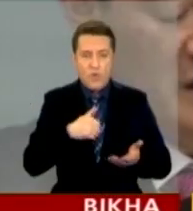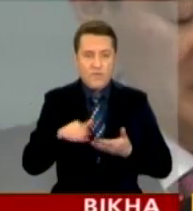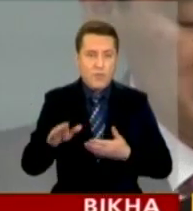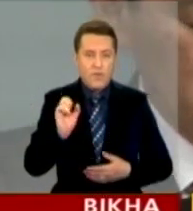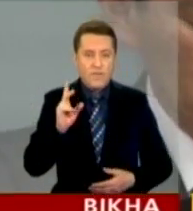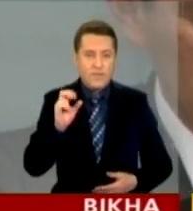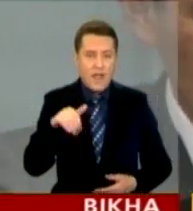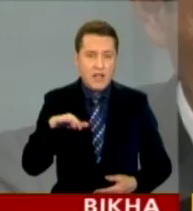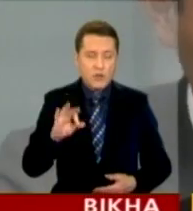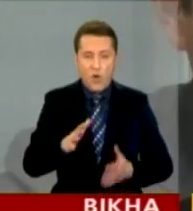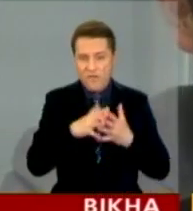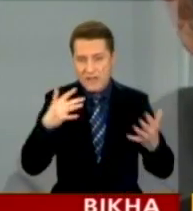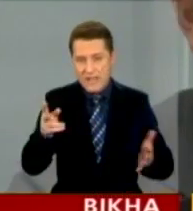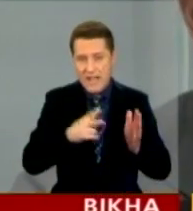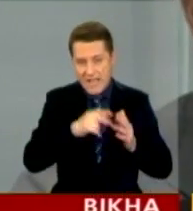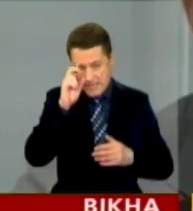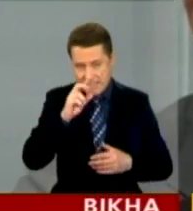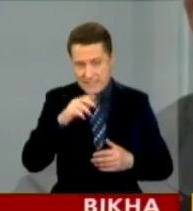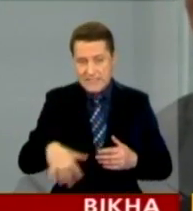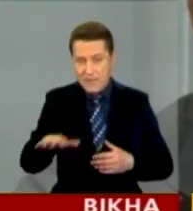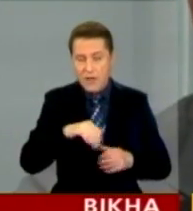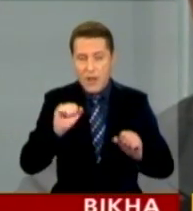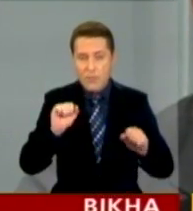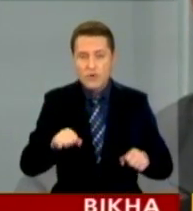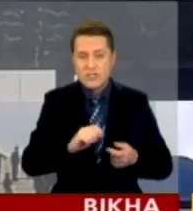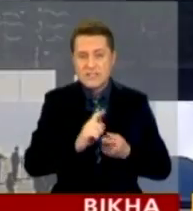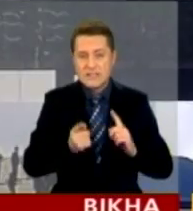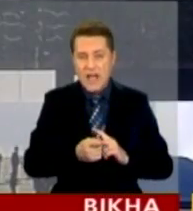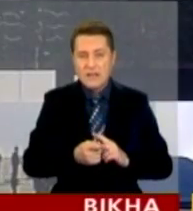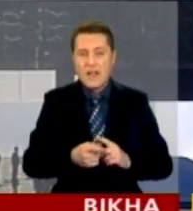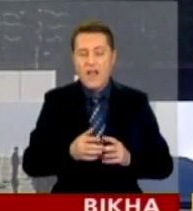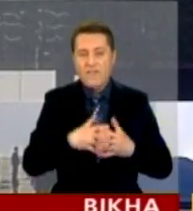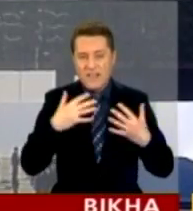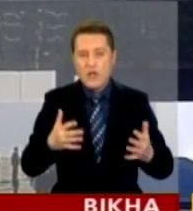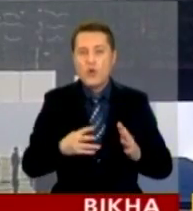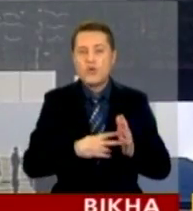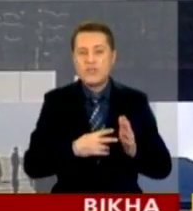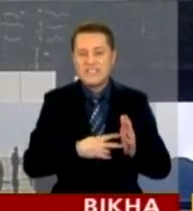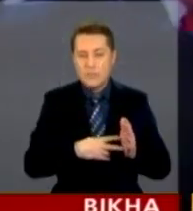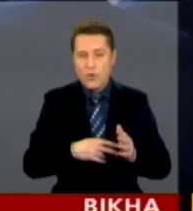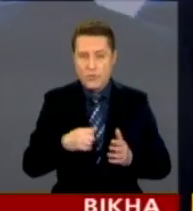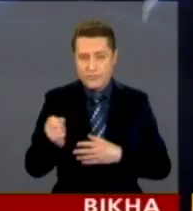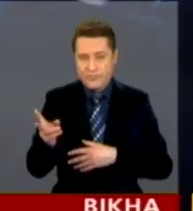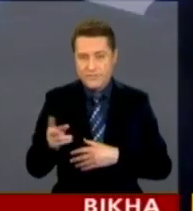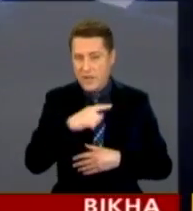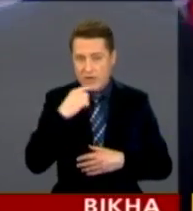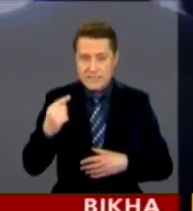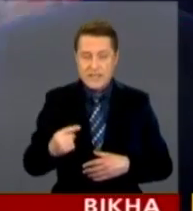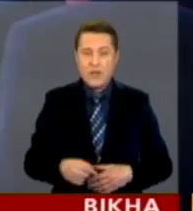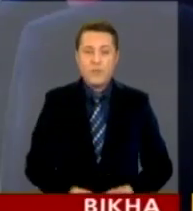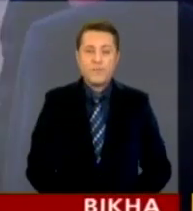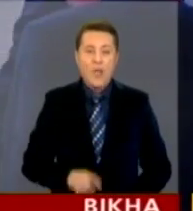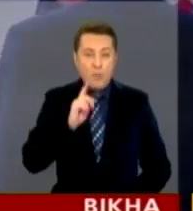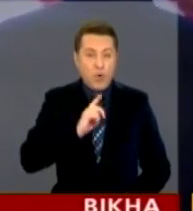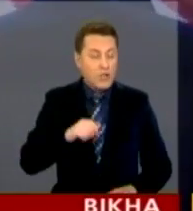НАТО і Велика сімка може стати Великою сімкою французи ладні списати членство Росії у цьому клубі